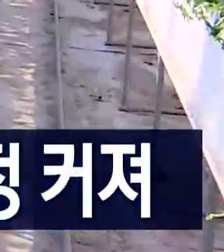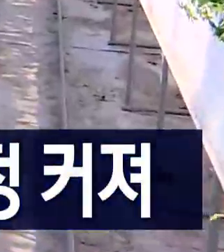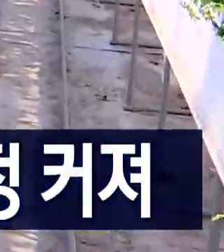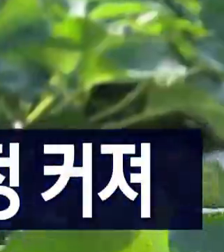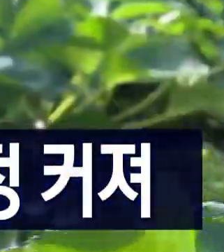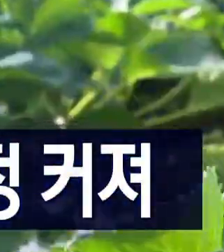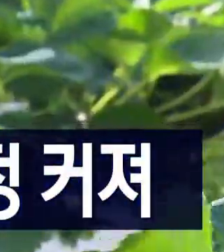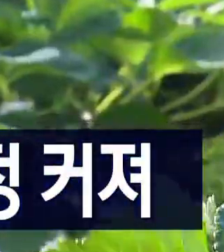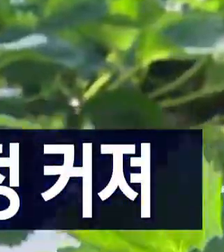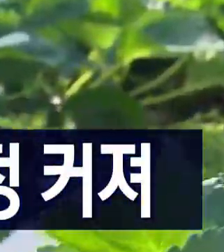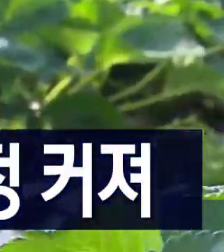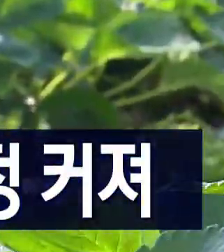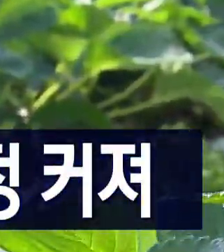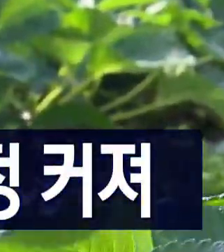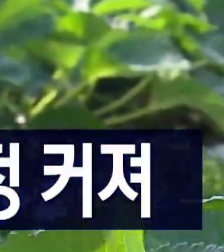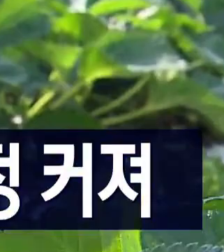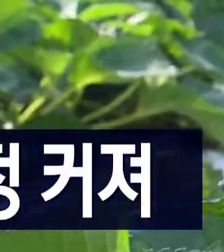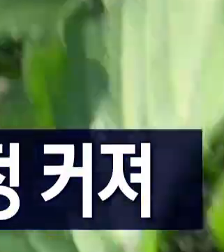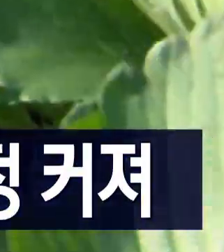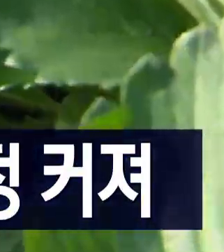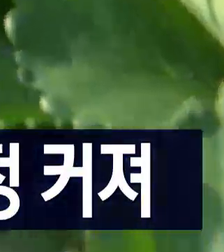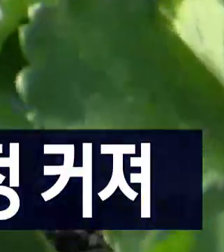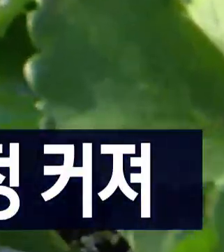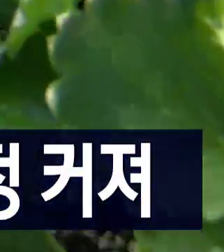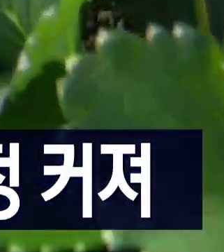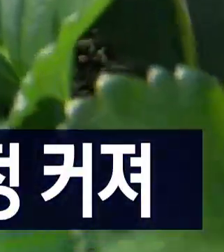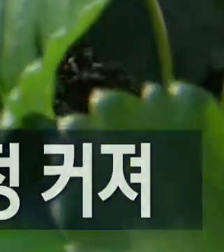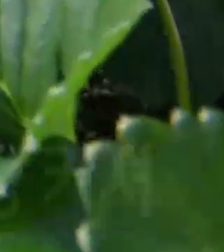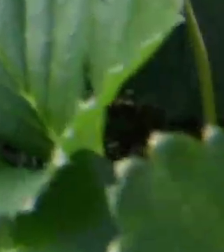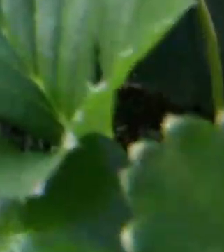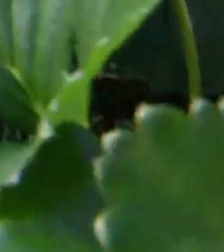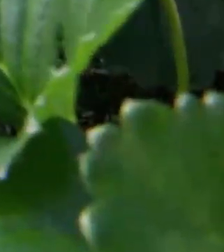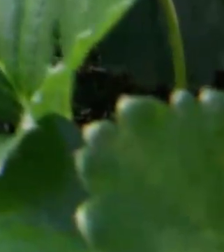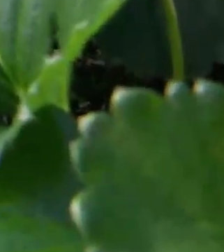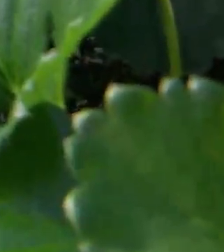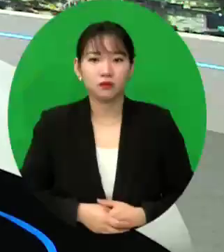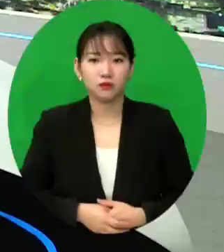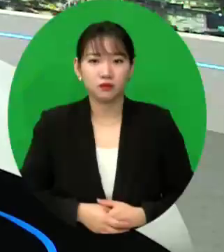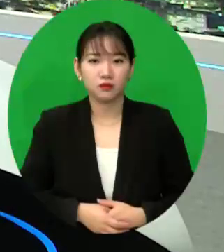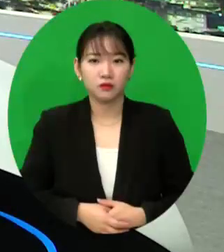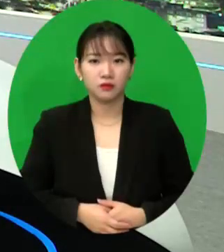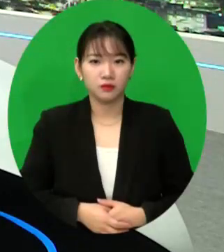지방교부세 감소로 농업 예산도 삭감됐습니다. 농민들의 걱정은 커지고 있습니다.